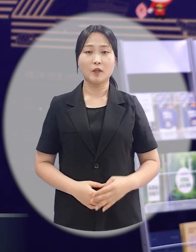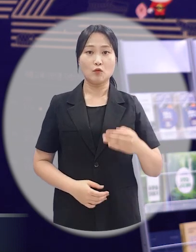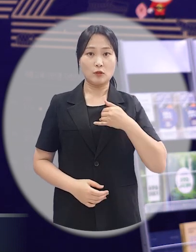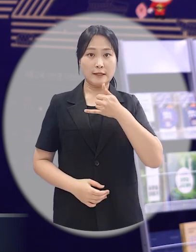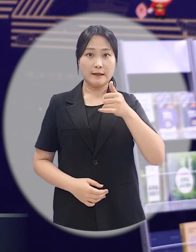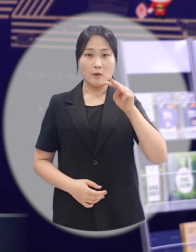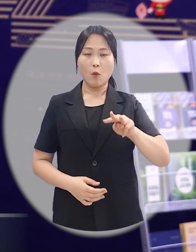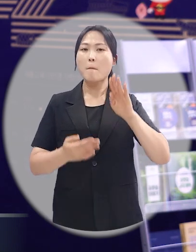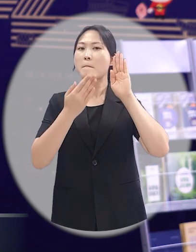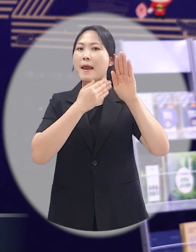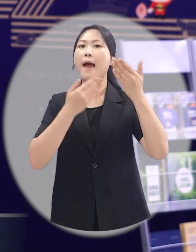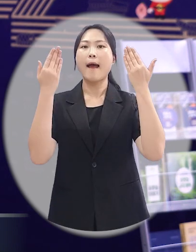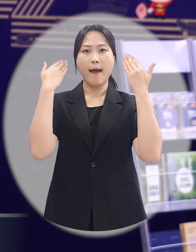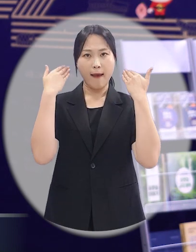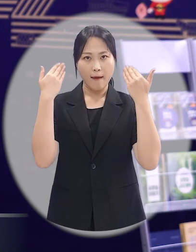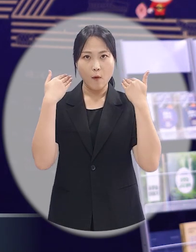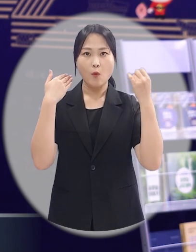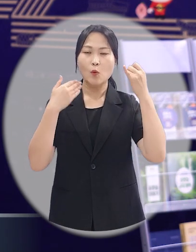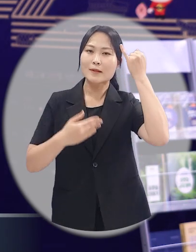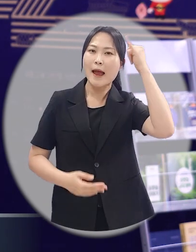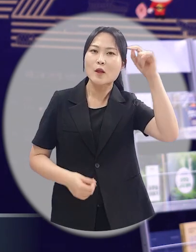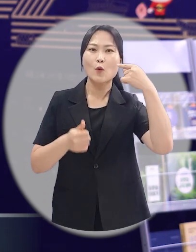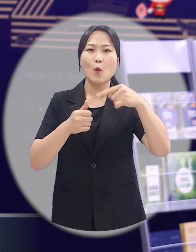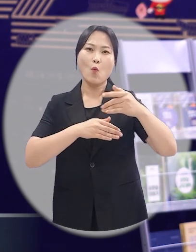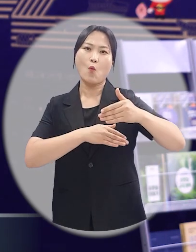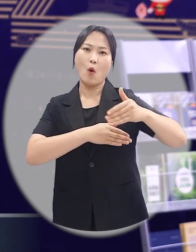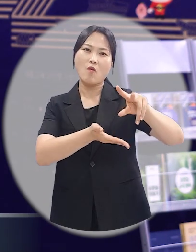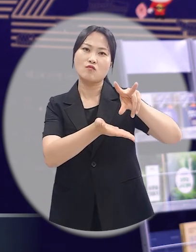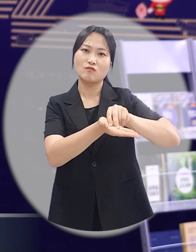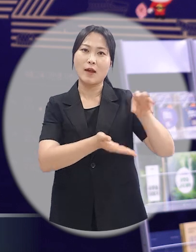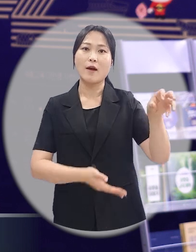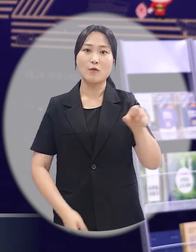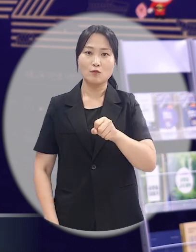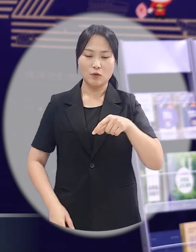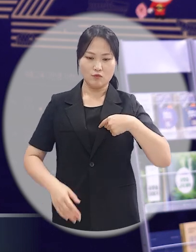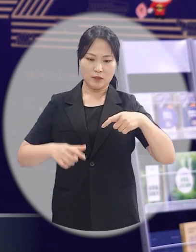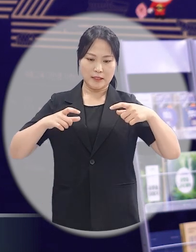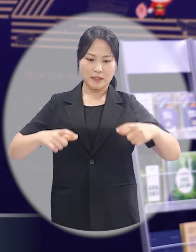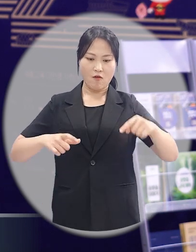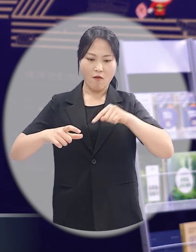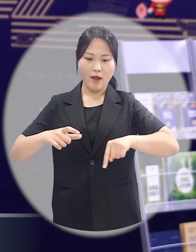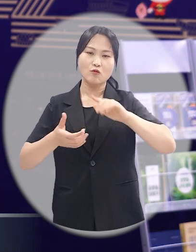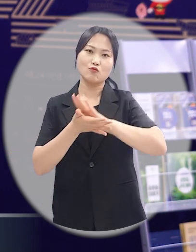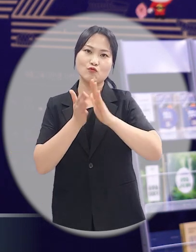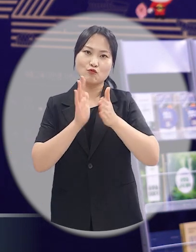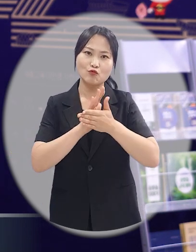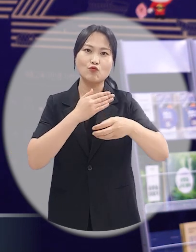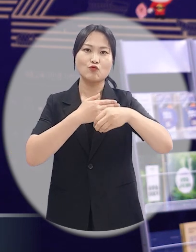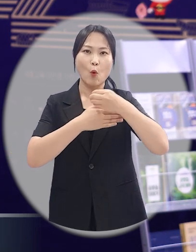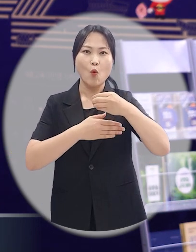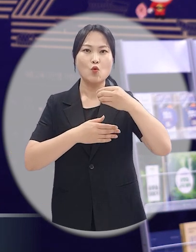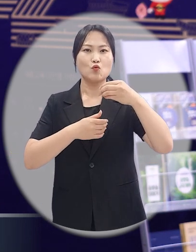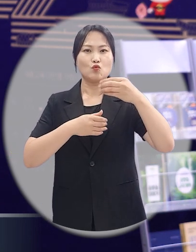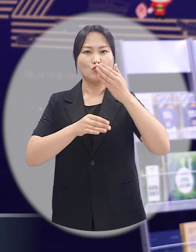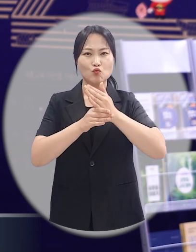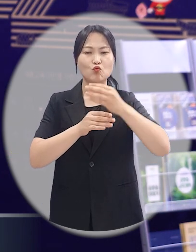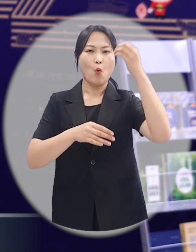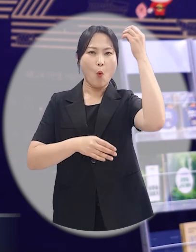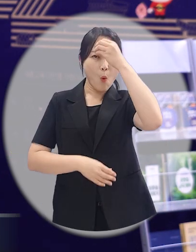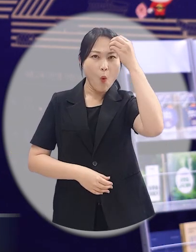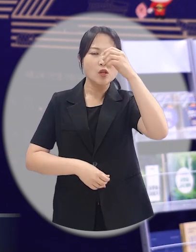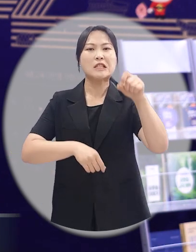세종 미래학교와 세종 창의적 교육과정을 주제로 우리 지역의 유, 초, 중, 고 특수교육까지를